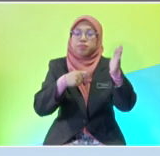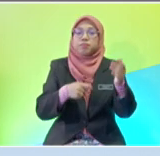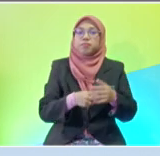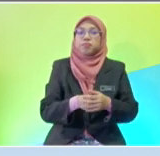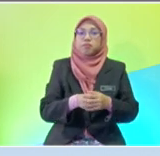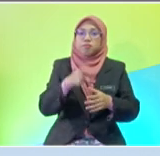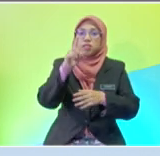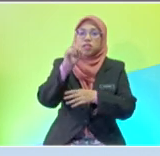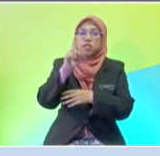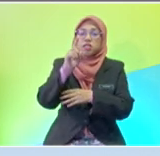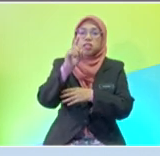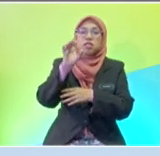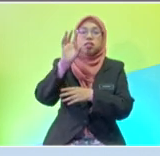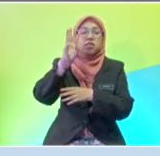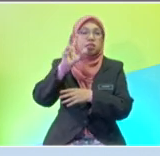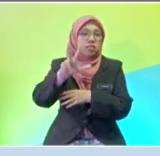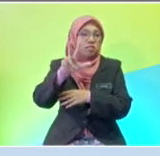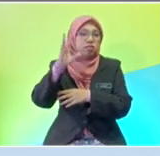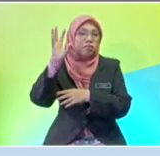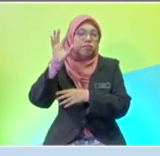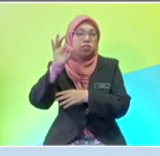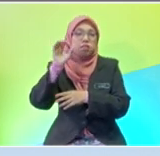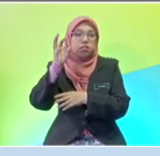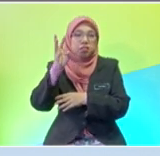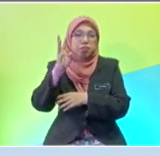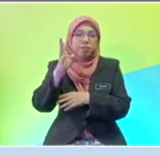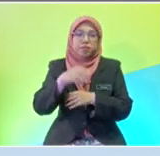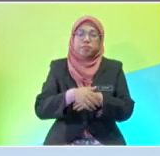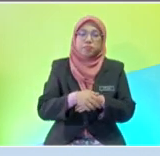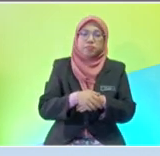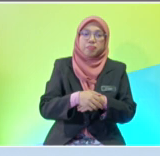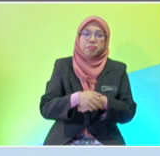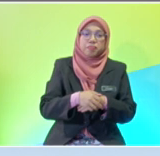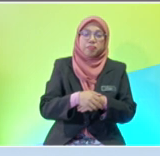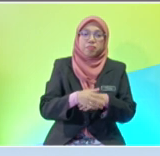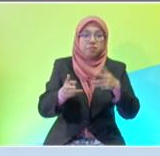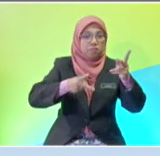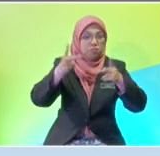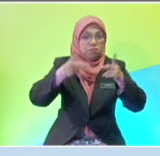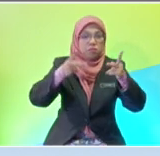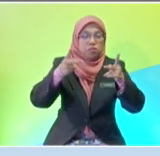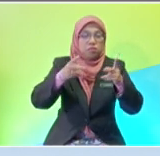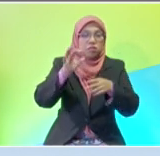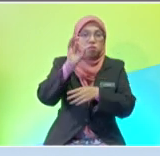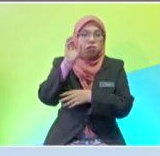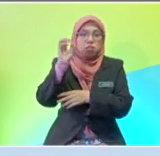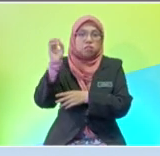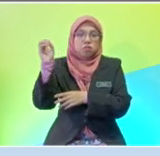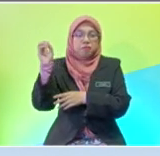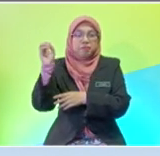396 overdraft 20534 kendaraan 900